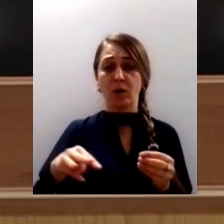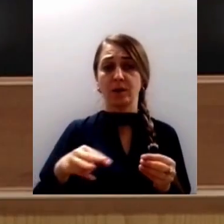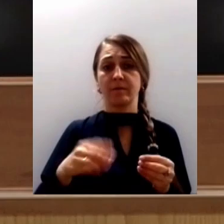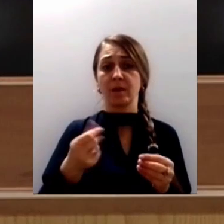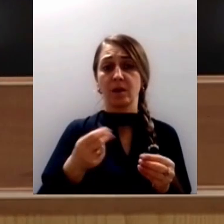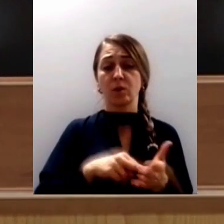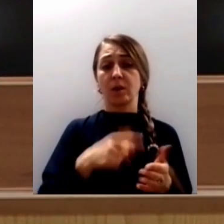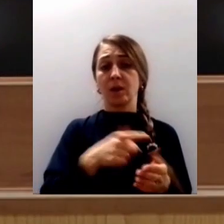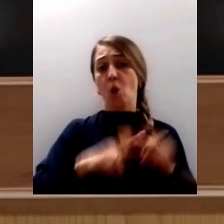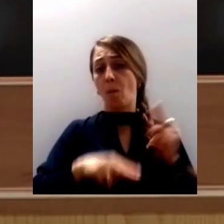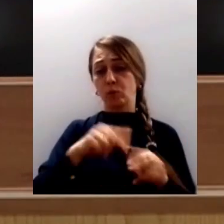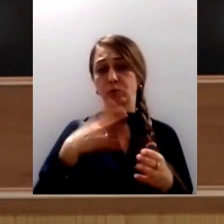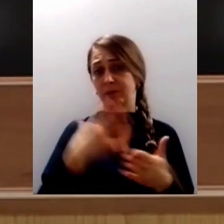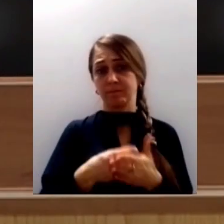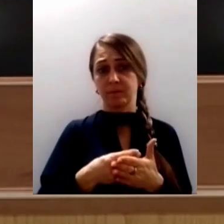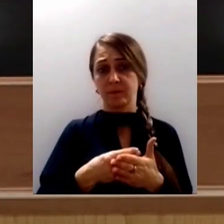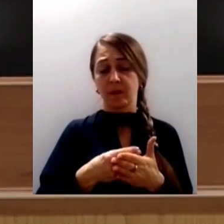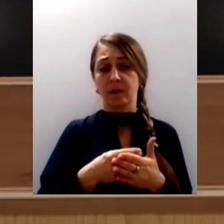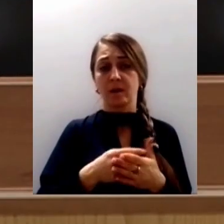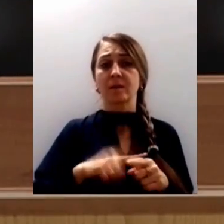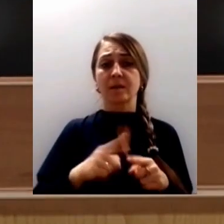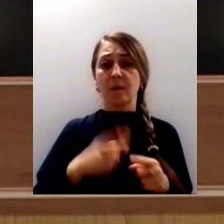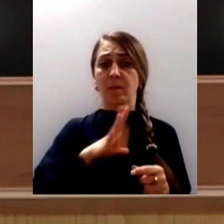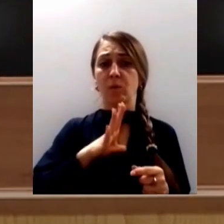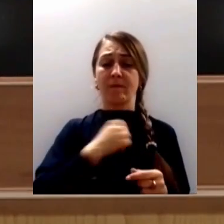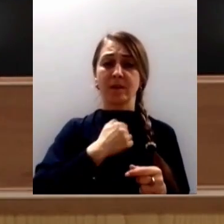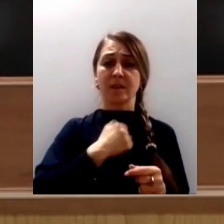Потрібно зробити, щоб це було військове містечко, а не посмішище на всю Україну.